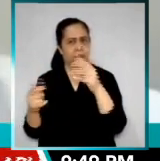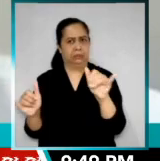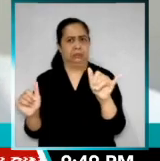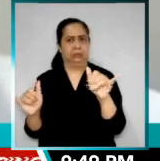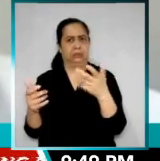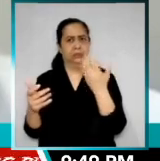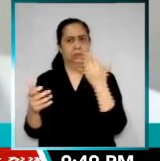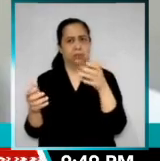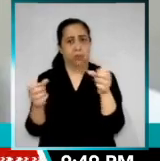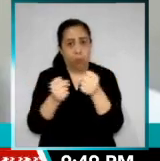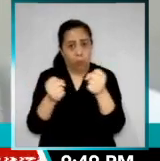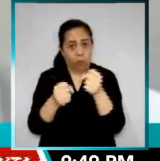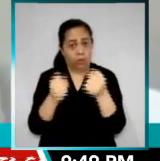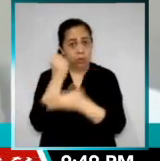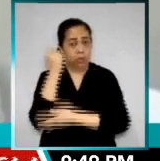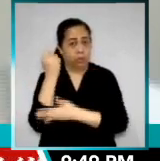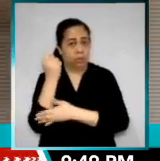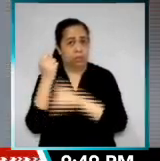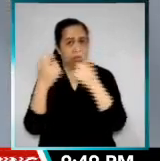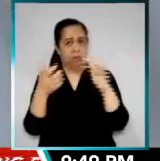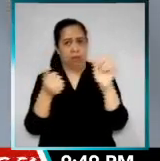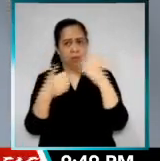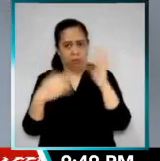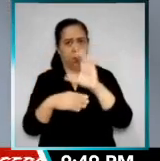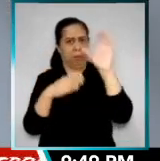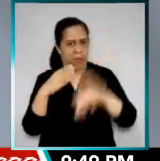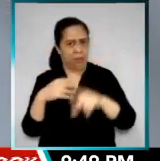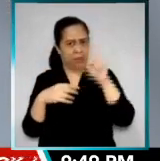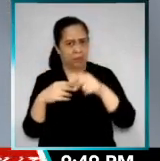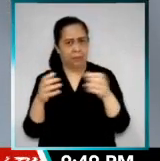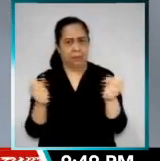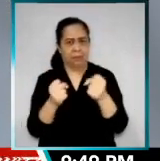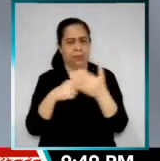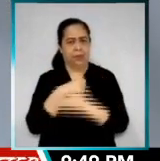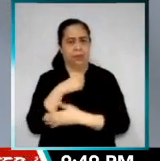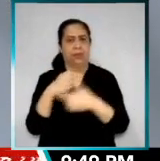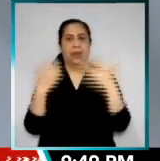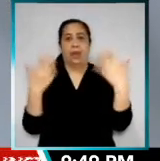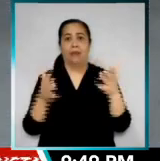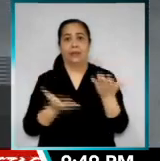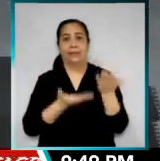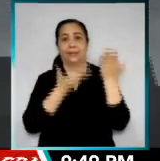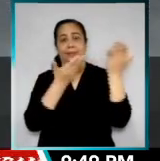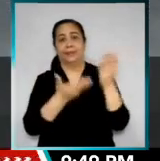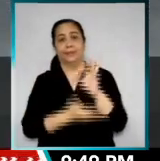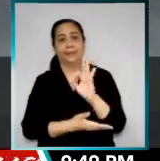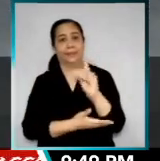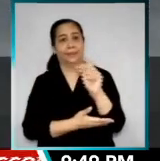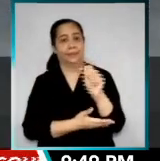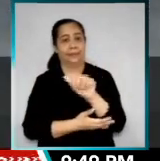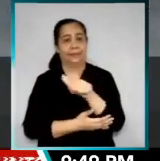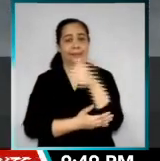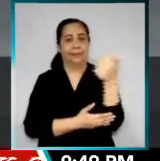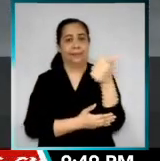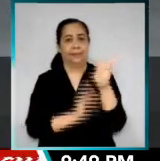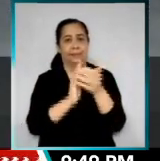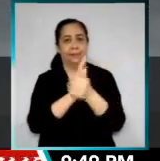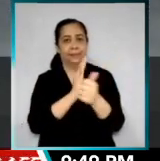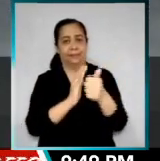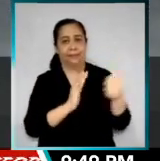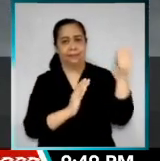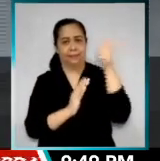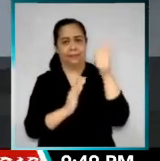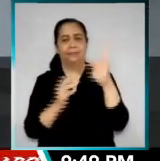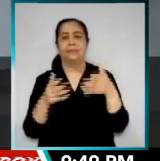country, dapat nakabakuna na sila lahat. Matapos namang irekomenda ng FDA at iba pang eksperto, pinapayagan na ulit